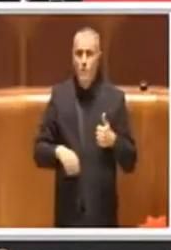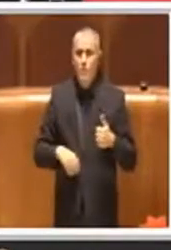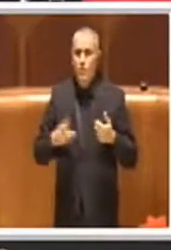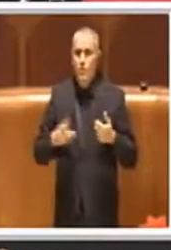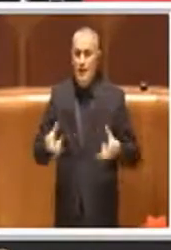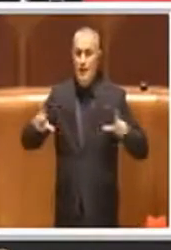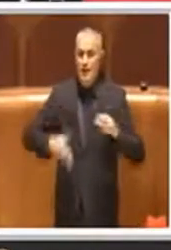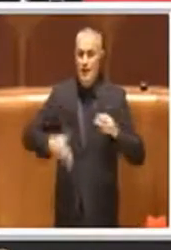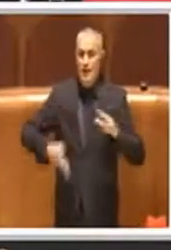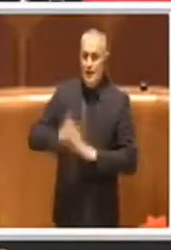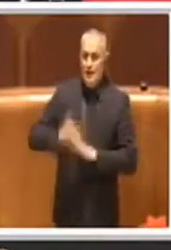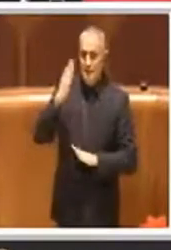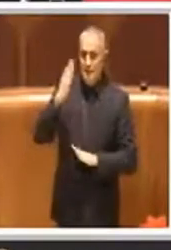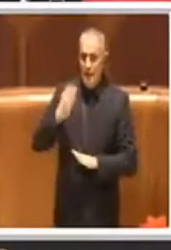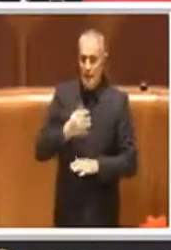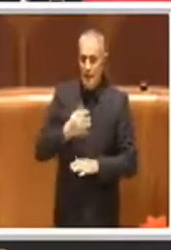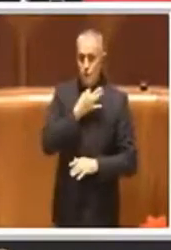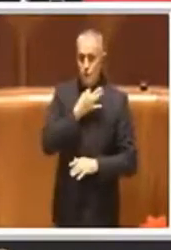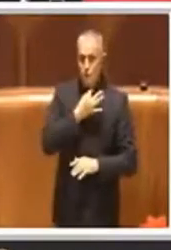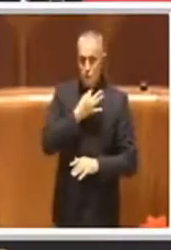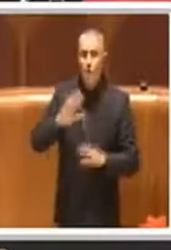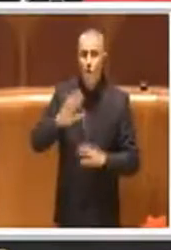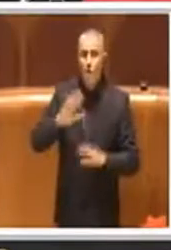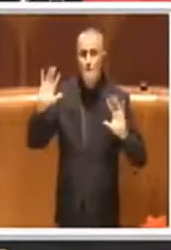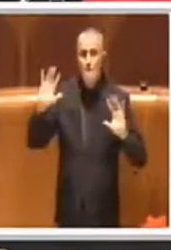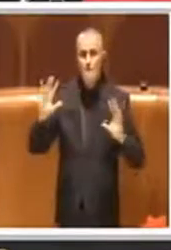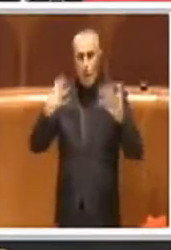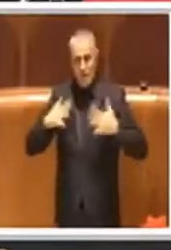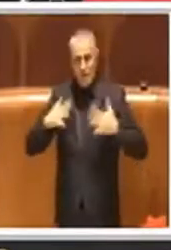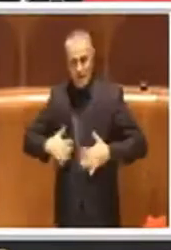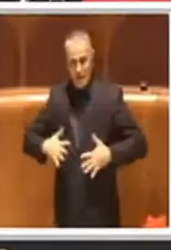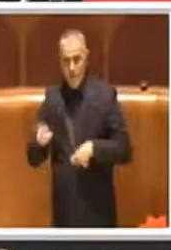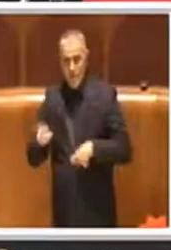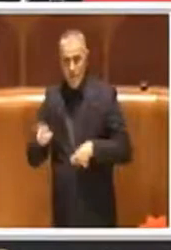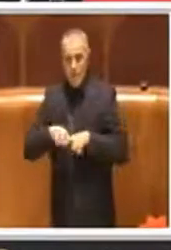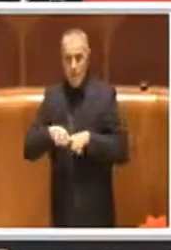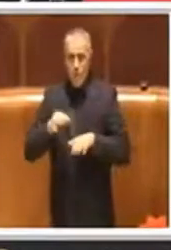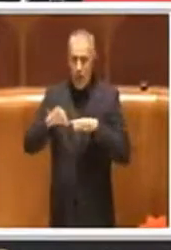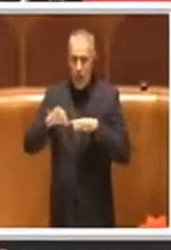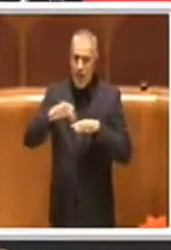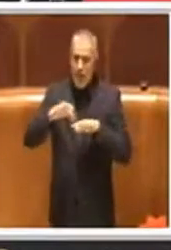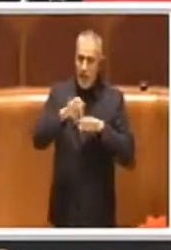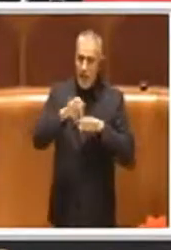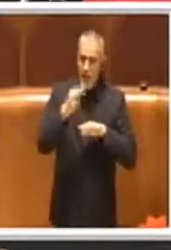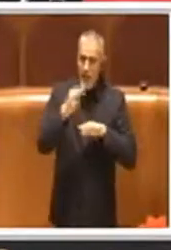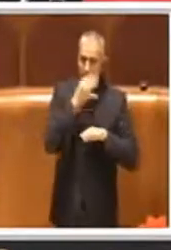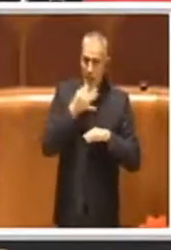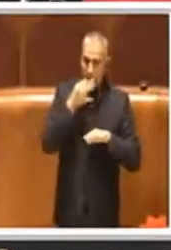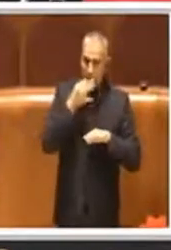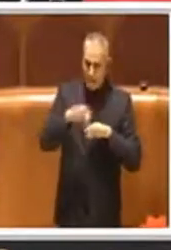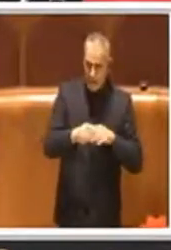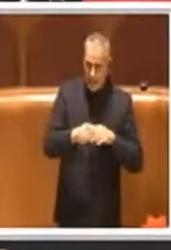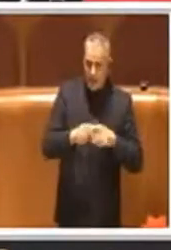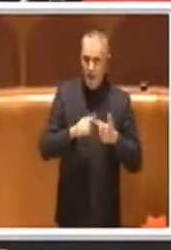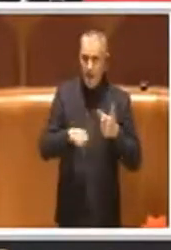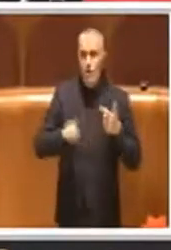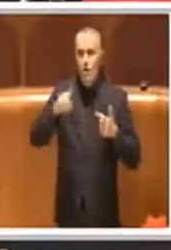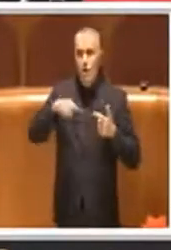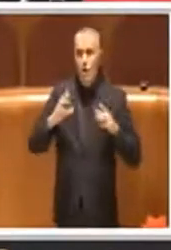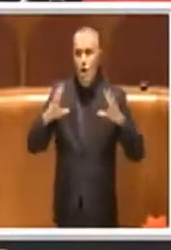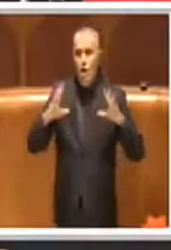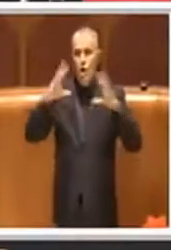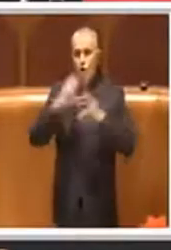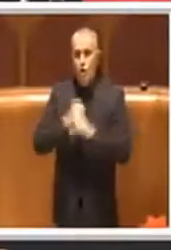caso moda e se vogliamo ed estetica, sono all'insegna di questa iniziativa. La notte bianca, non